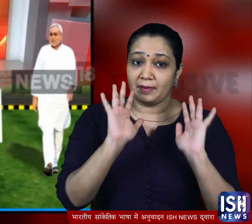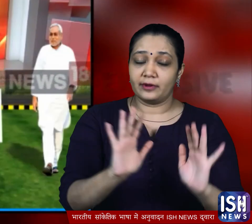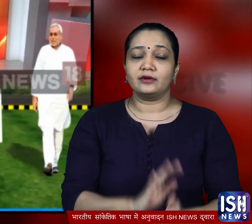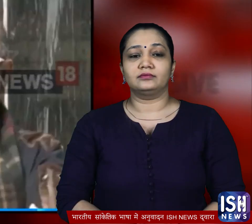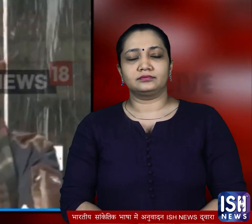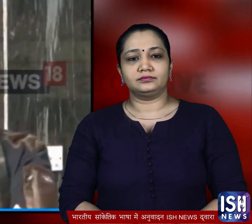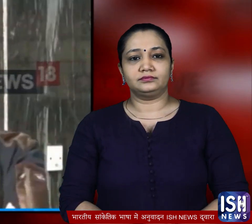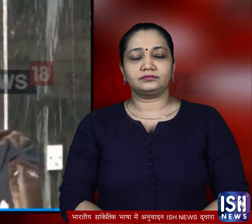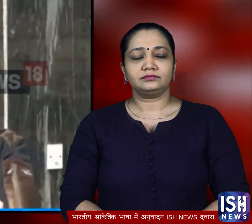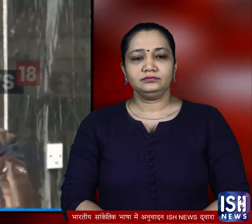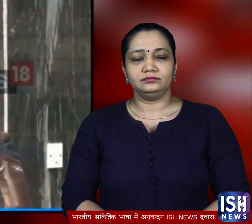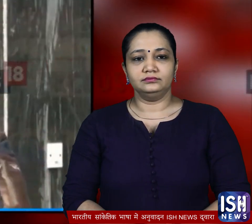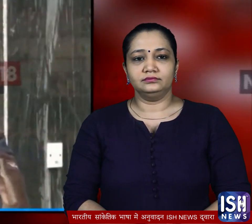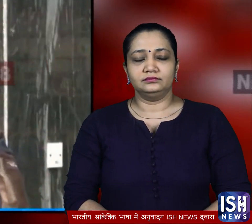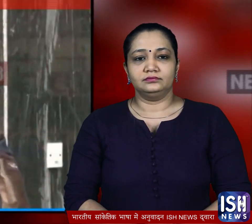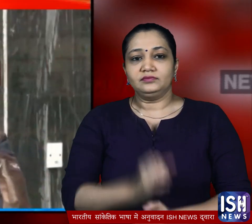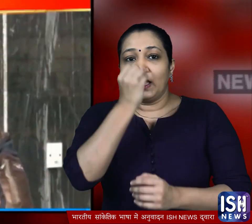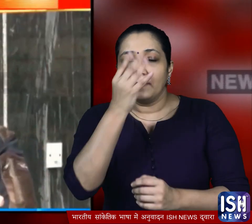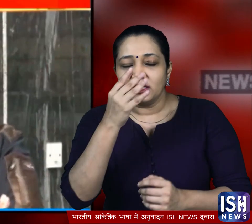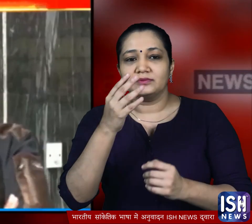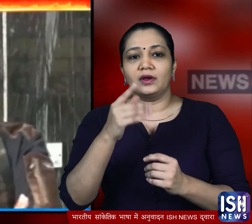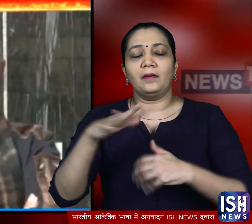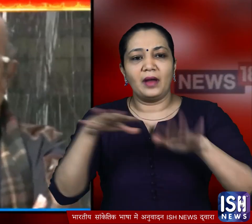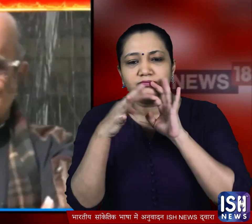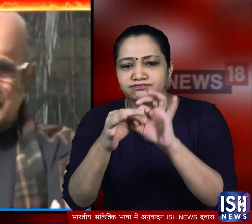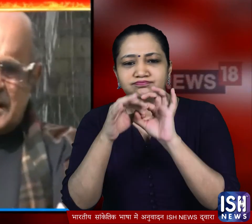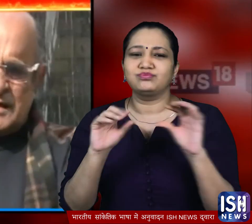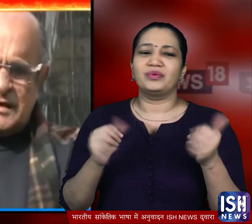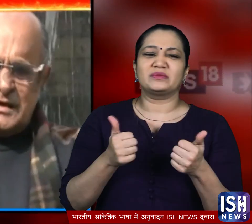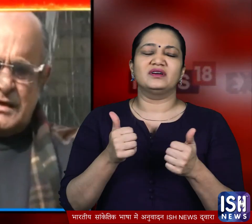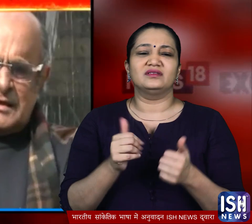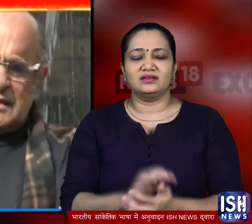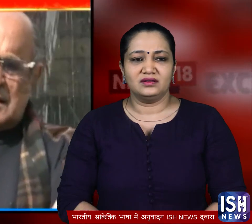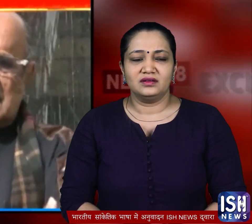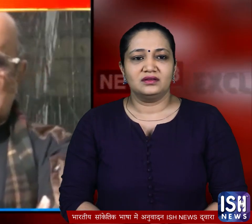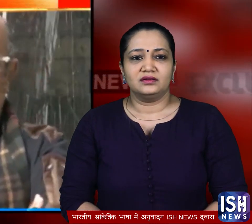है। नहीं, भाजपा के साथ हमारा तालमेल नहीं हो पाया,